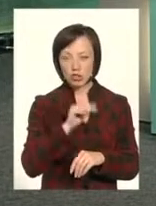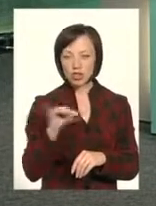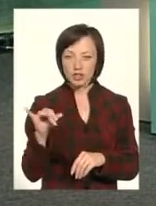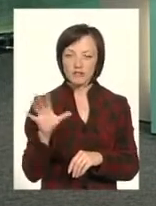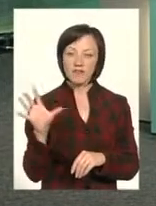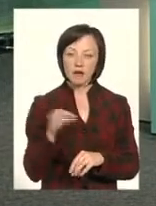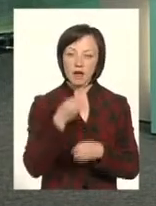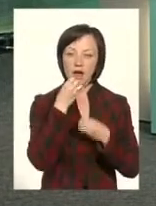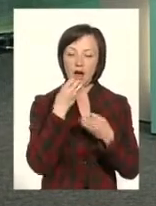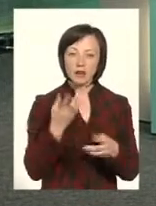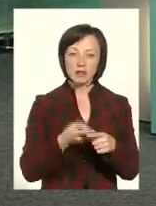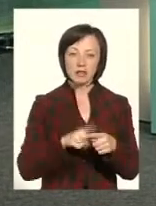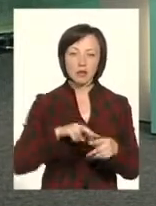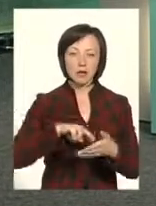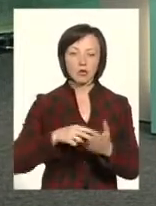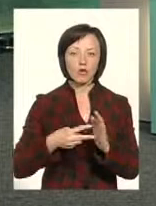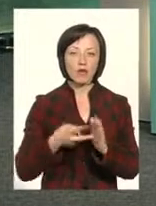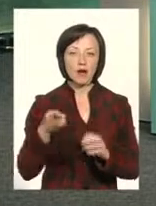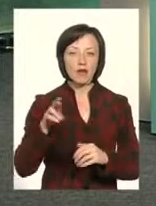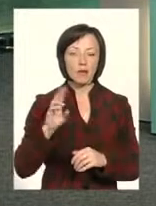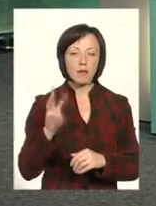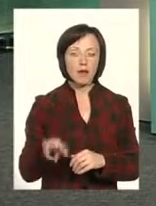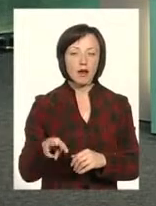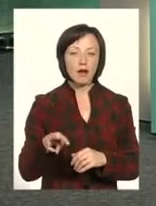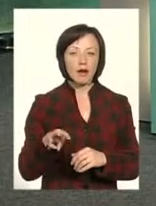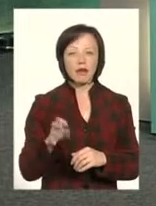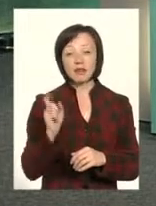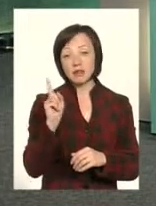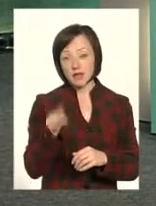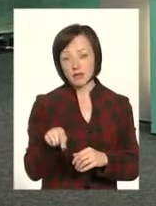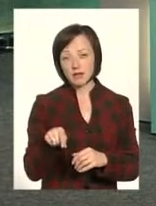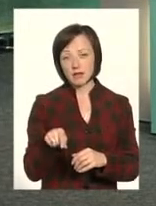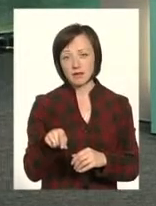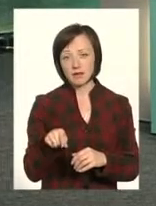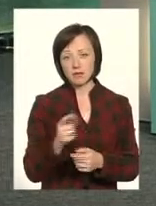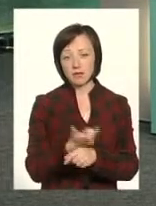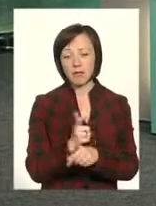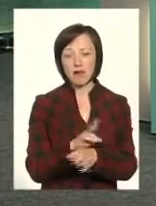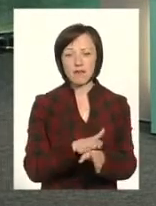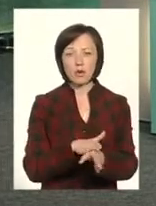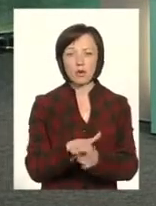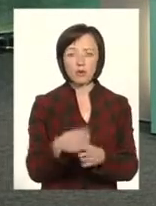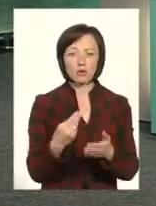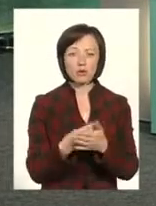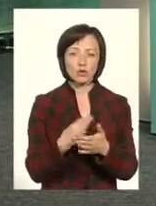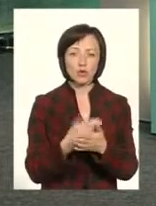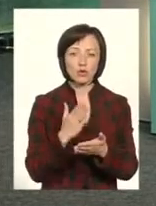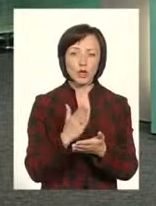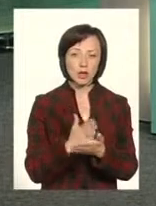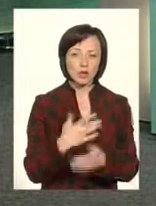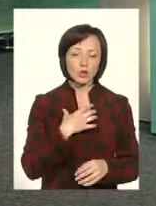все гаразд з тим плануванням, тому що навіть перевиконання бюджету і досить